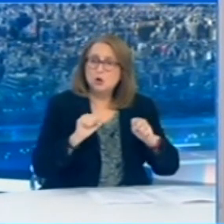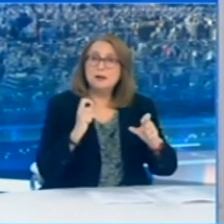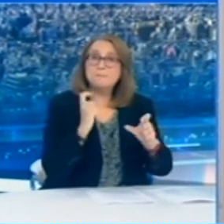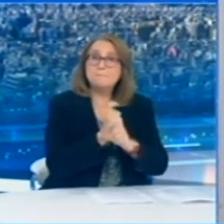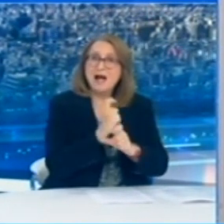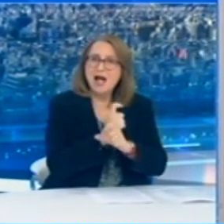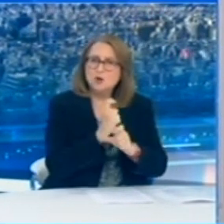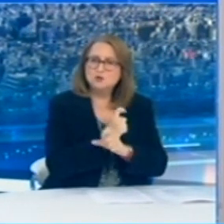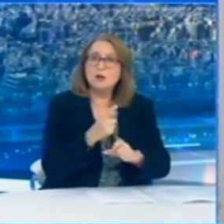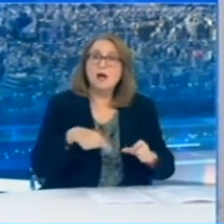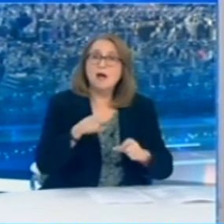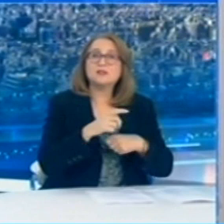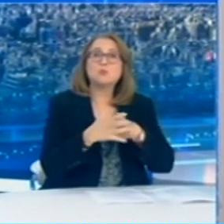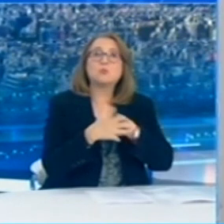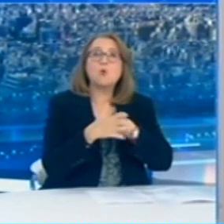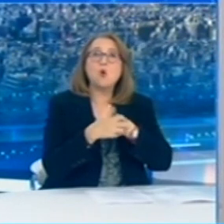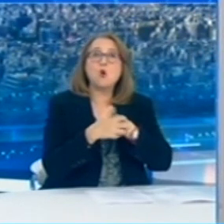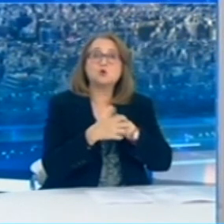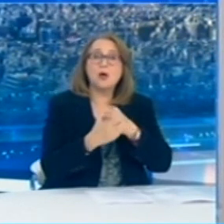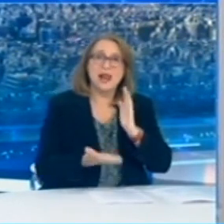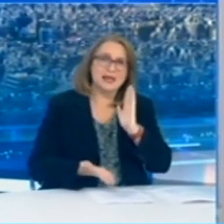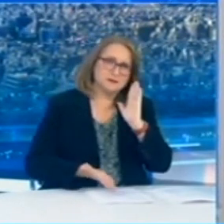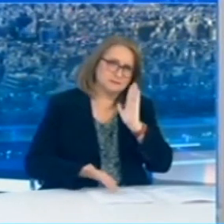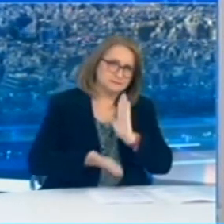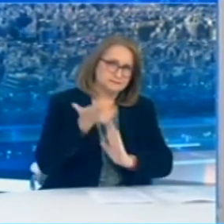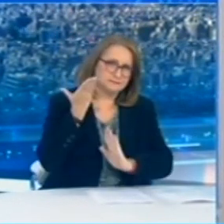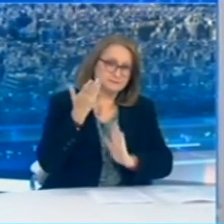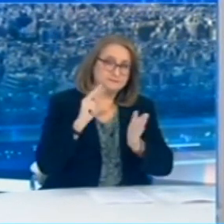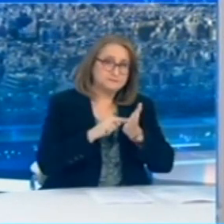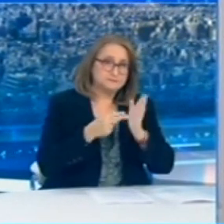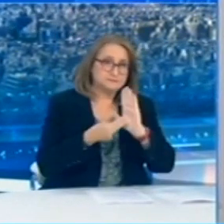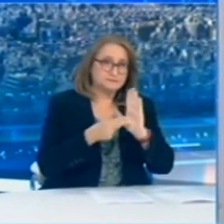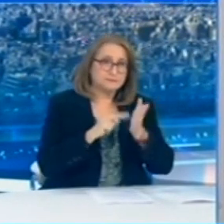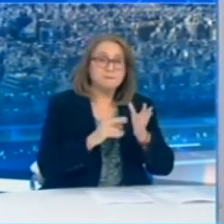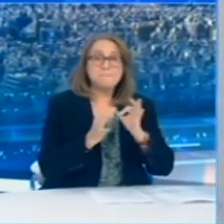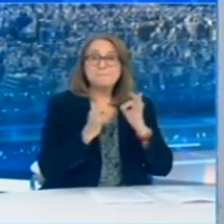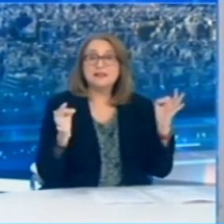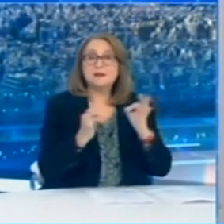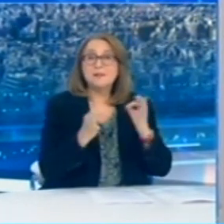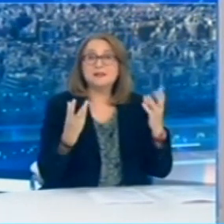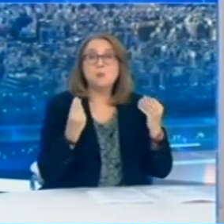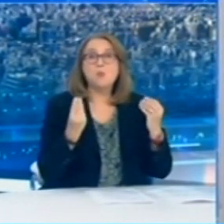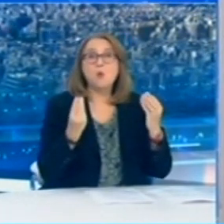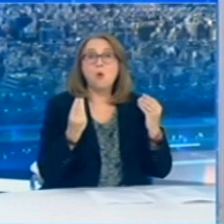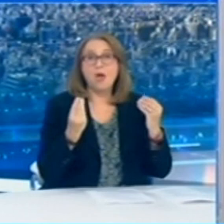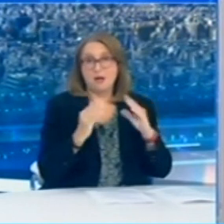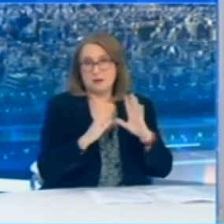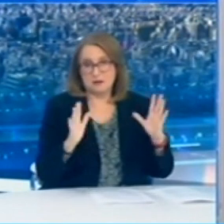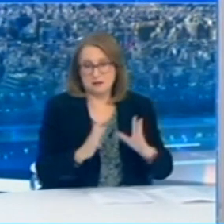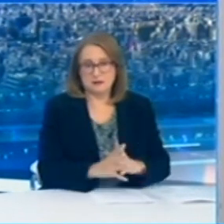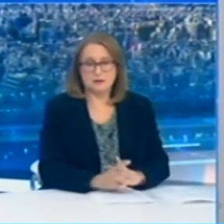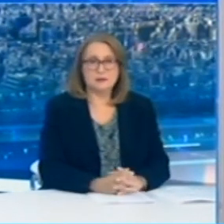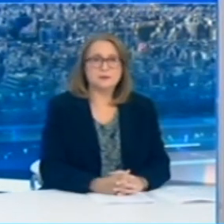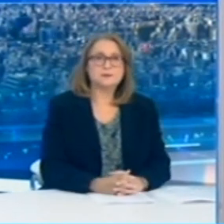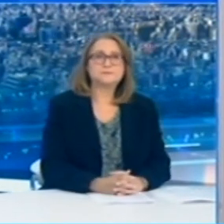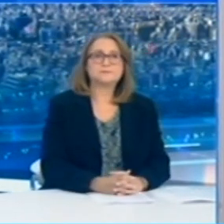έχουν κατηγοριοποιηθεί σε πορτοκαλί επίπεδο αυξημένης επιτήρησης με συγκεκριμένα μέτρα προς εφαρμογή για την ενίσχυση